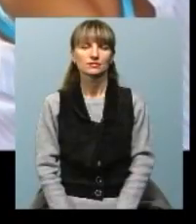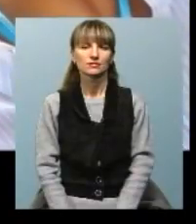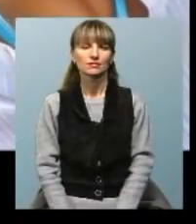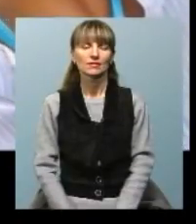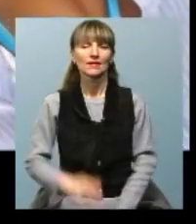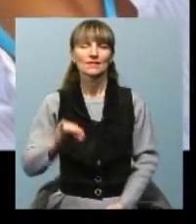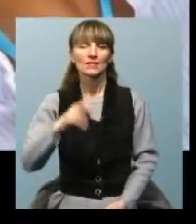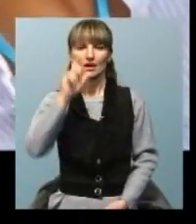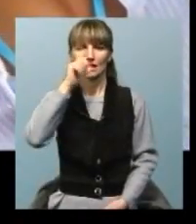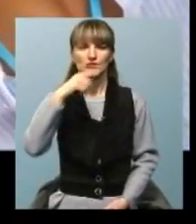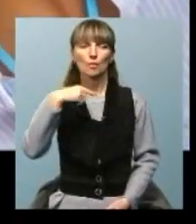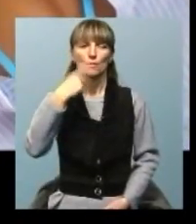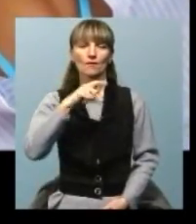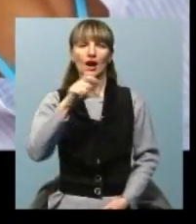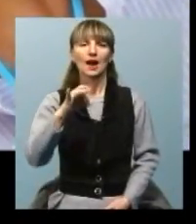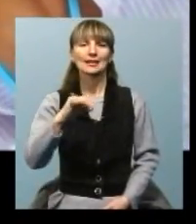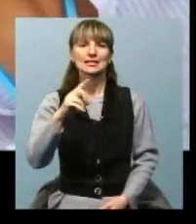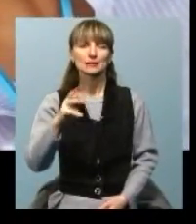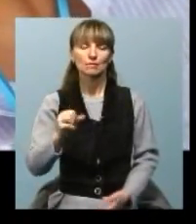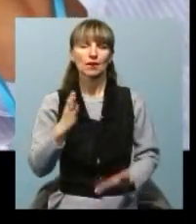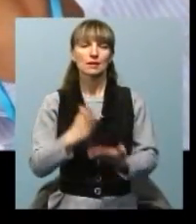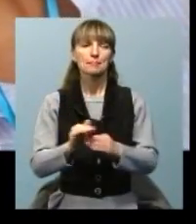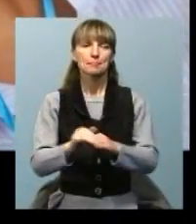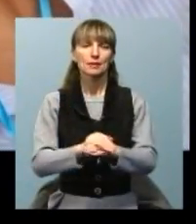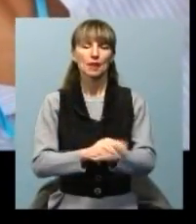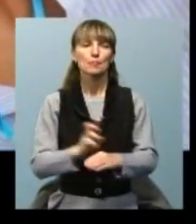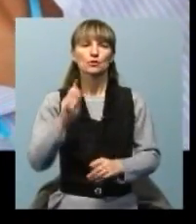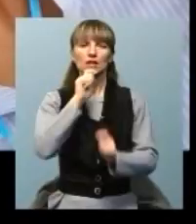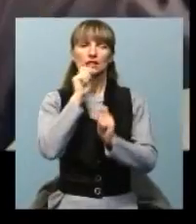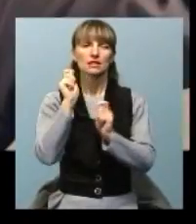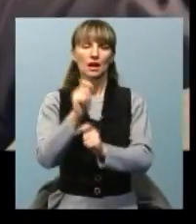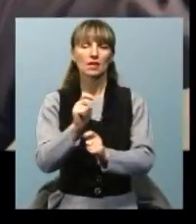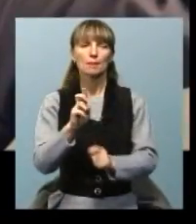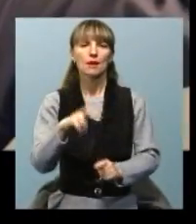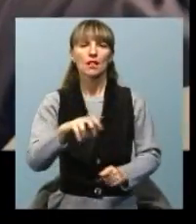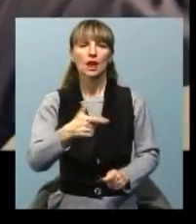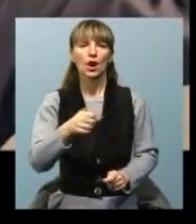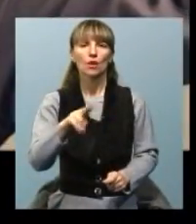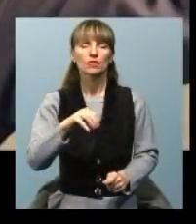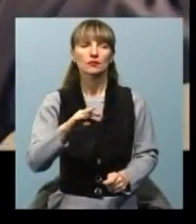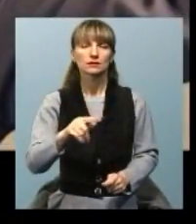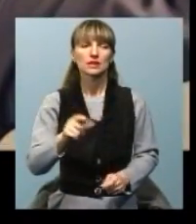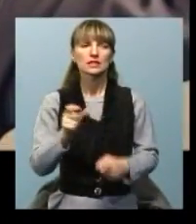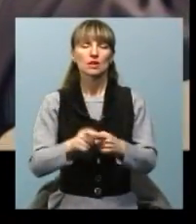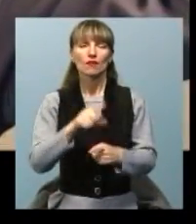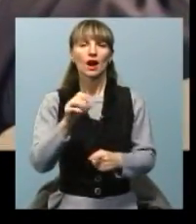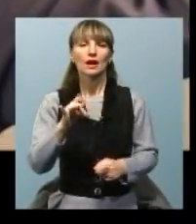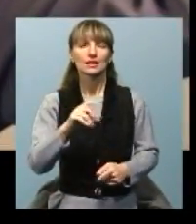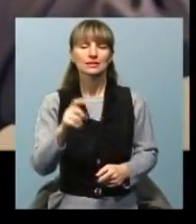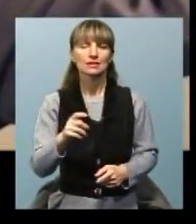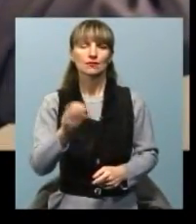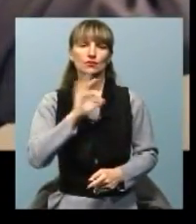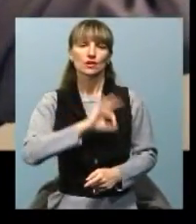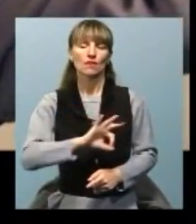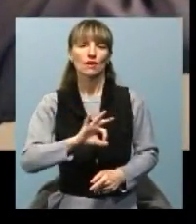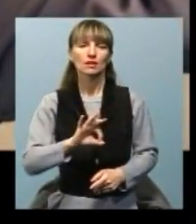Від грецької мови слово «харизма» означає милість, божественний дар, благодать. Слово «хариз» вживалося в старогрецькій